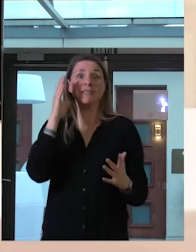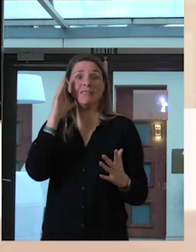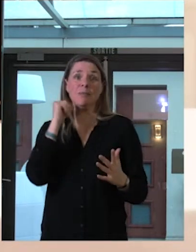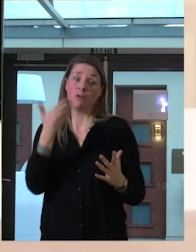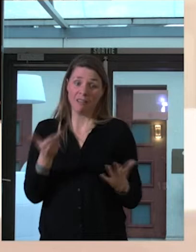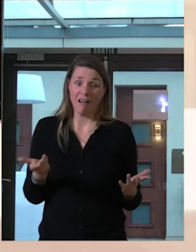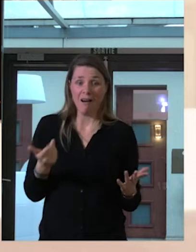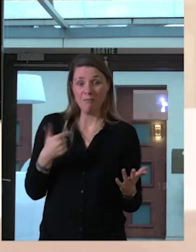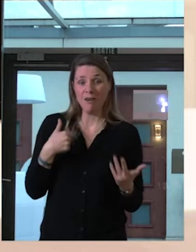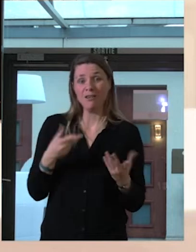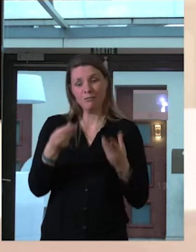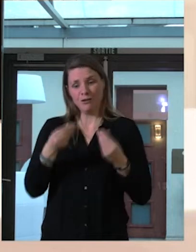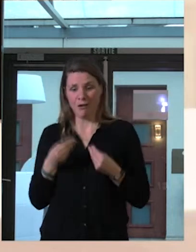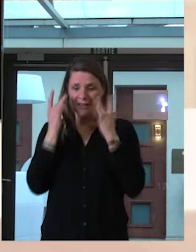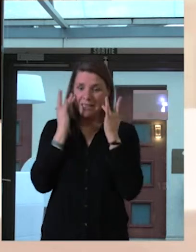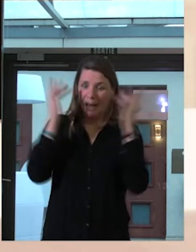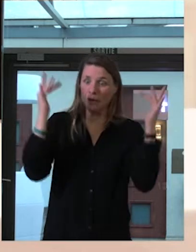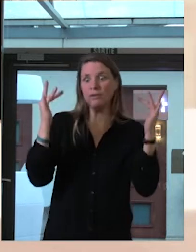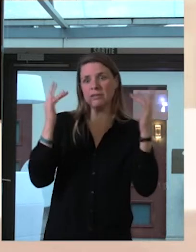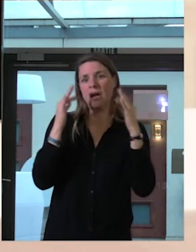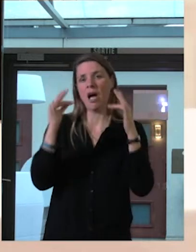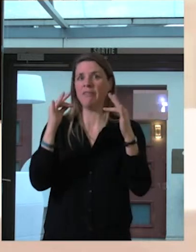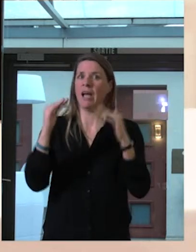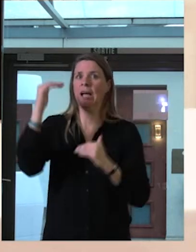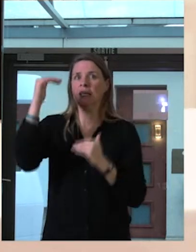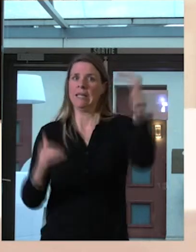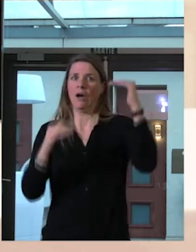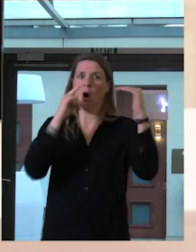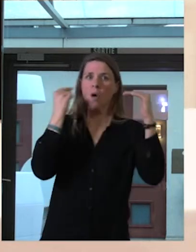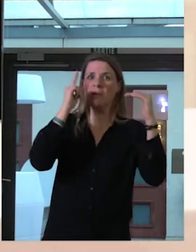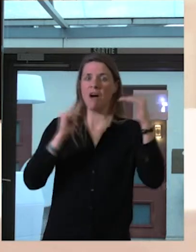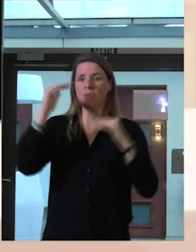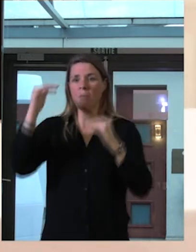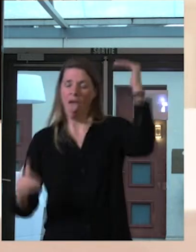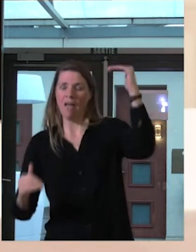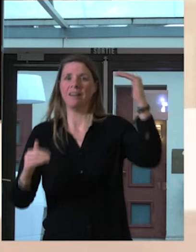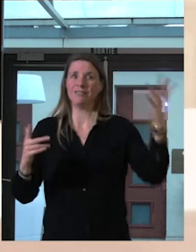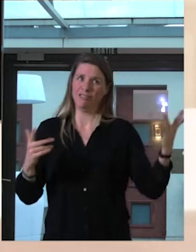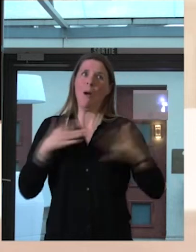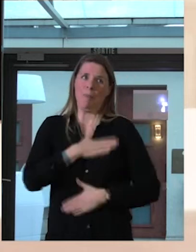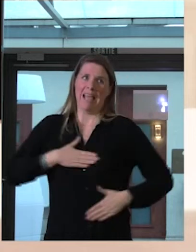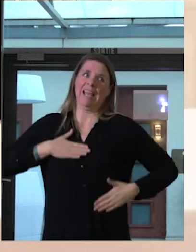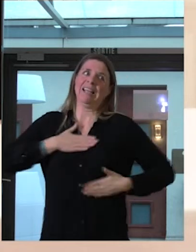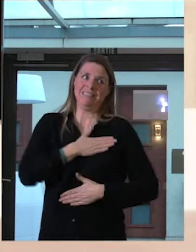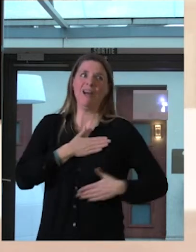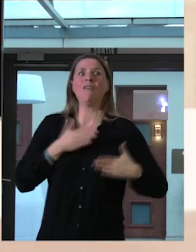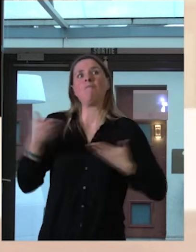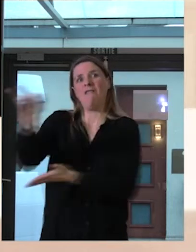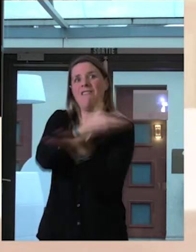d'acquérir, on va dire, une certaine expérience des inégalités que je vais être très heureuse de partager avec vous ce soir et avec tous les intervenants.